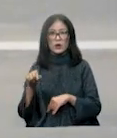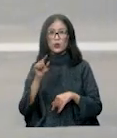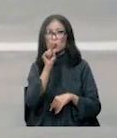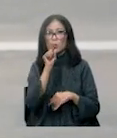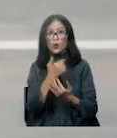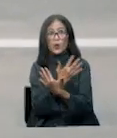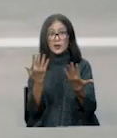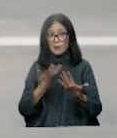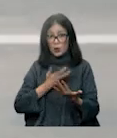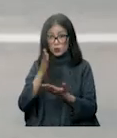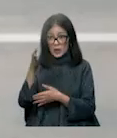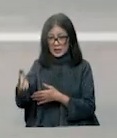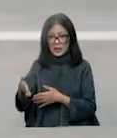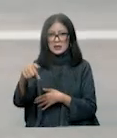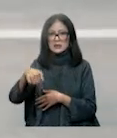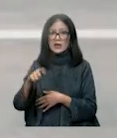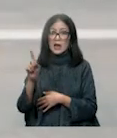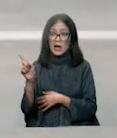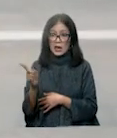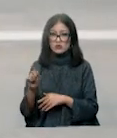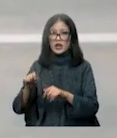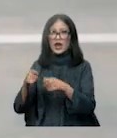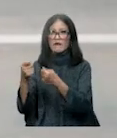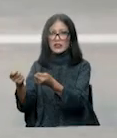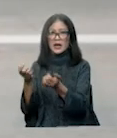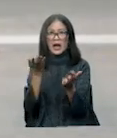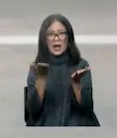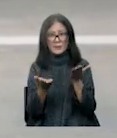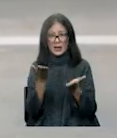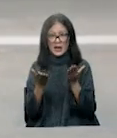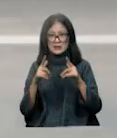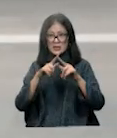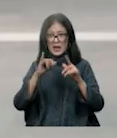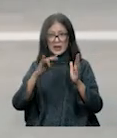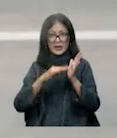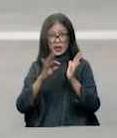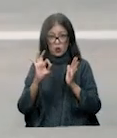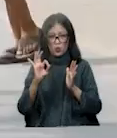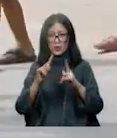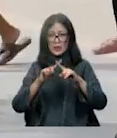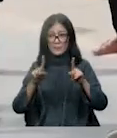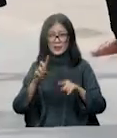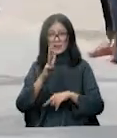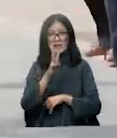ingin berkunjung ke kawasan ini harus mendaftar melalui aplikasi iKnow, namun dibatasi hanya 300 pengunjung saja.